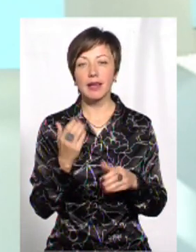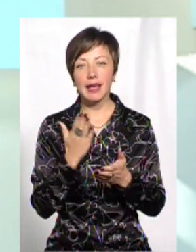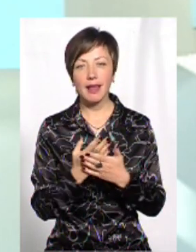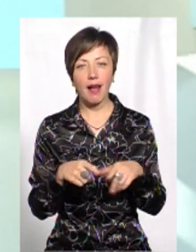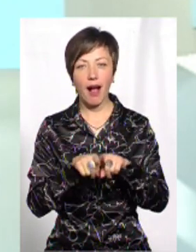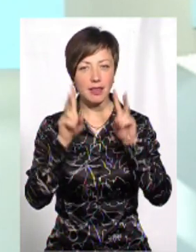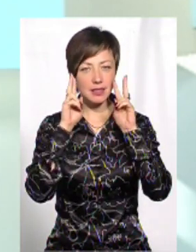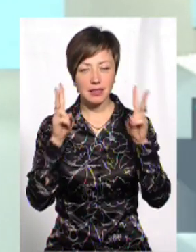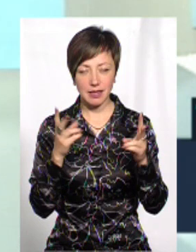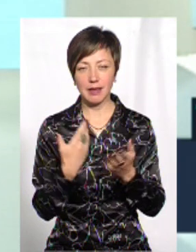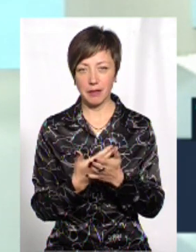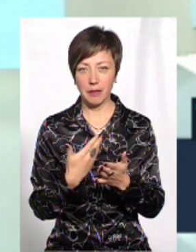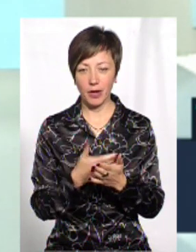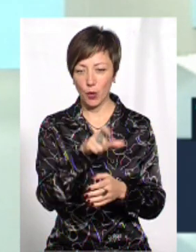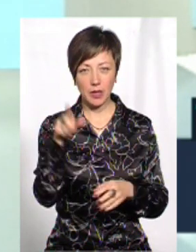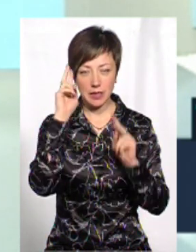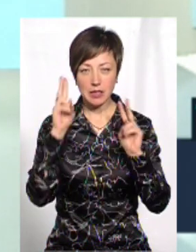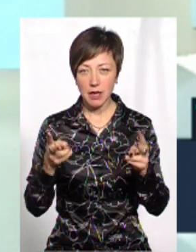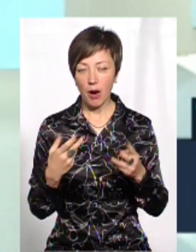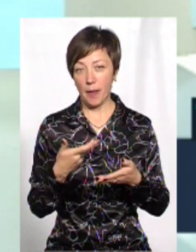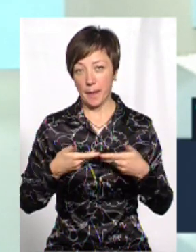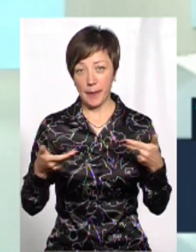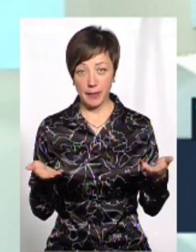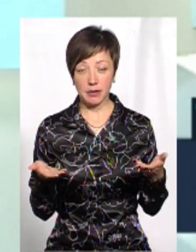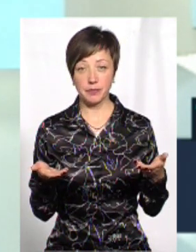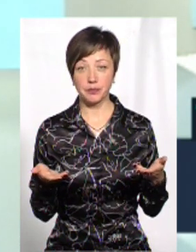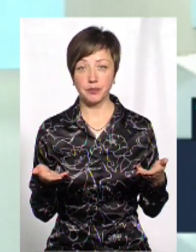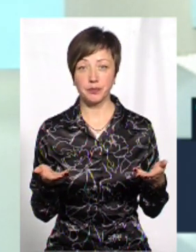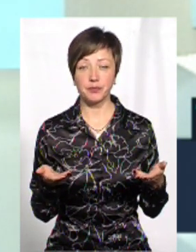Ми, принаймні, в